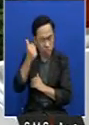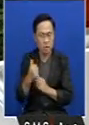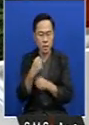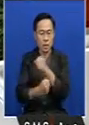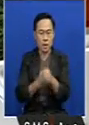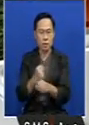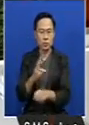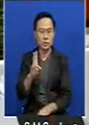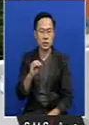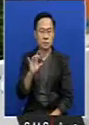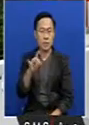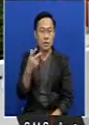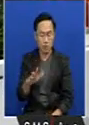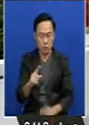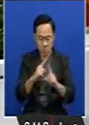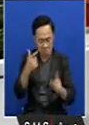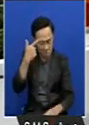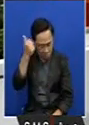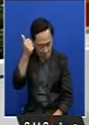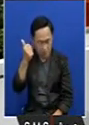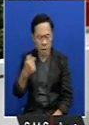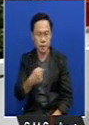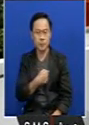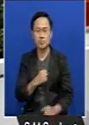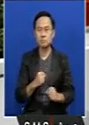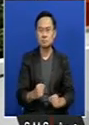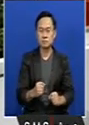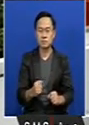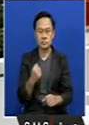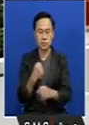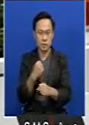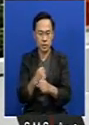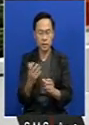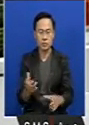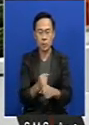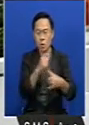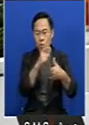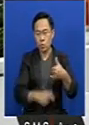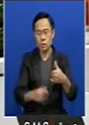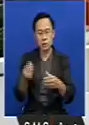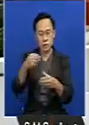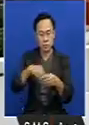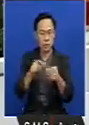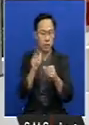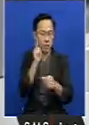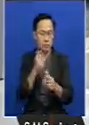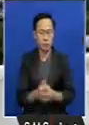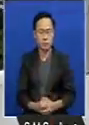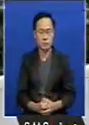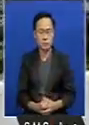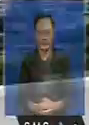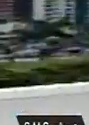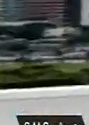ว่าอายุอนามจะปาขึ้นไปเลข7แล้วแต่ใจก็ยังเป็นหนุ่มตลอดกาลและทั้งหมดก็คือคนในข่าววันนี้